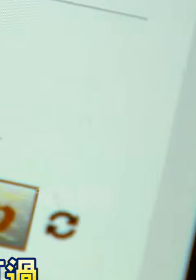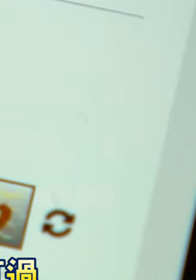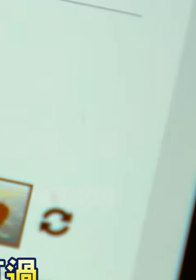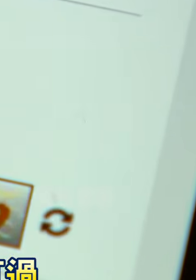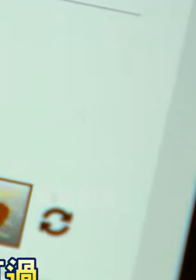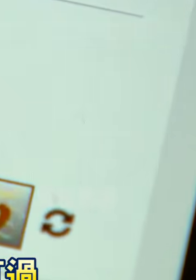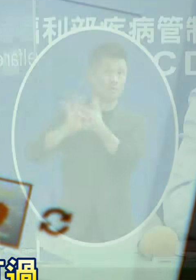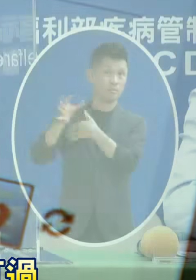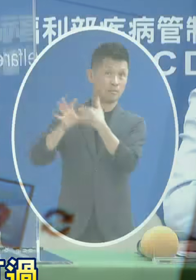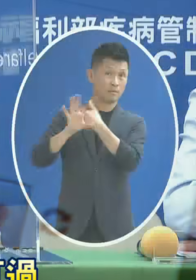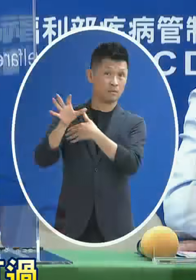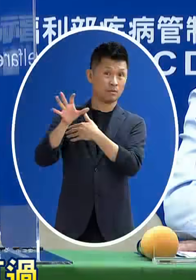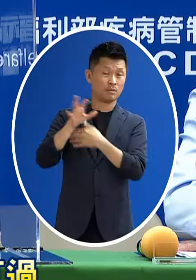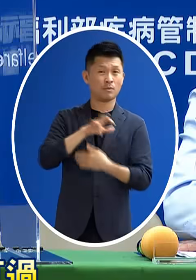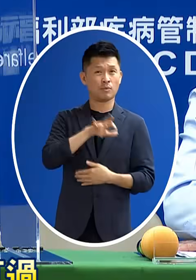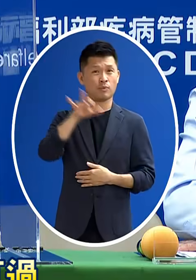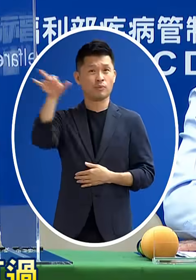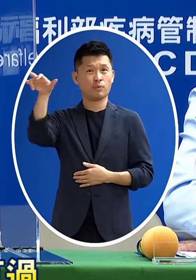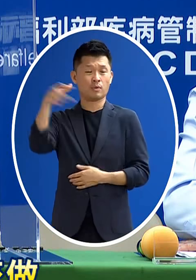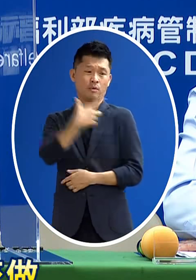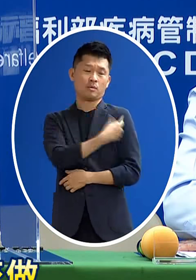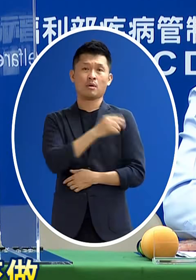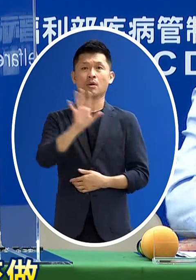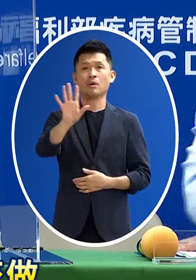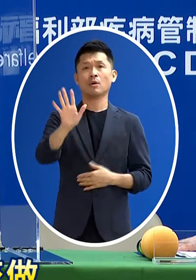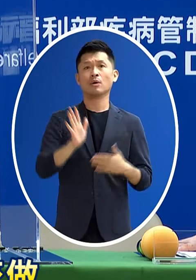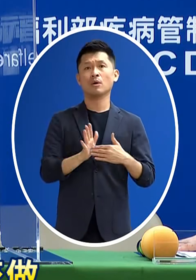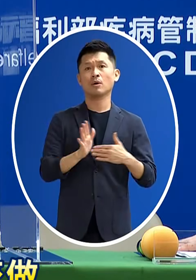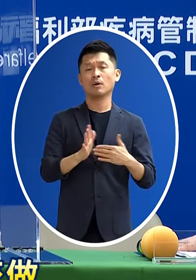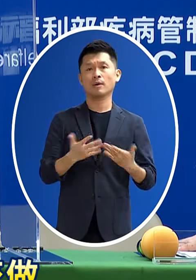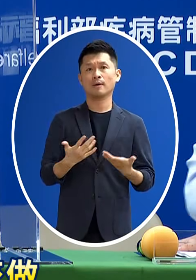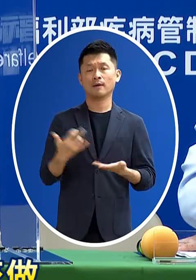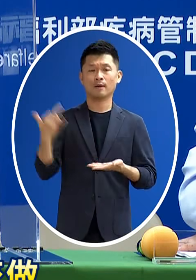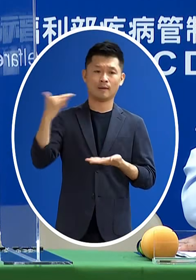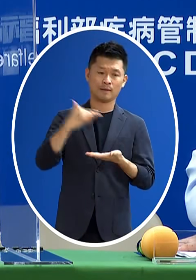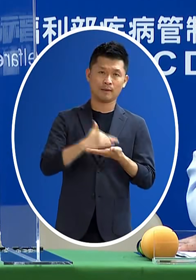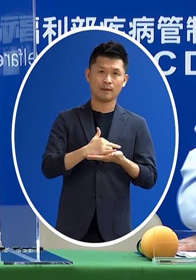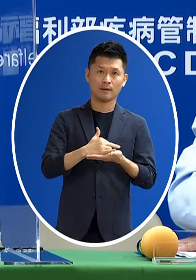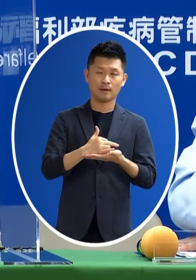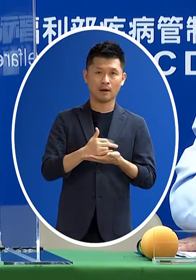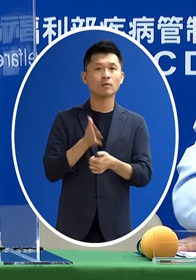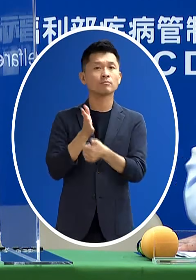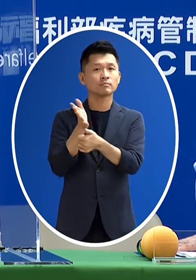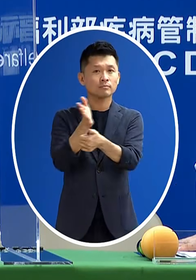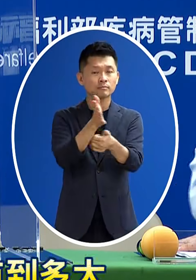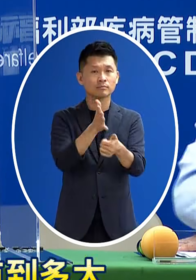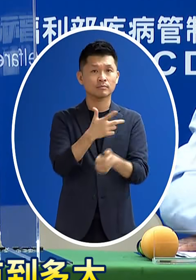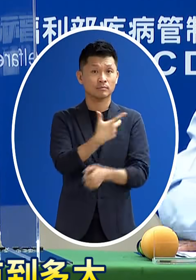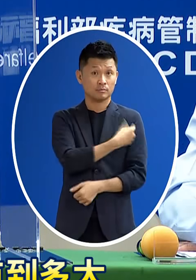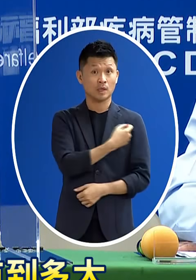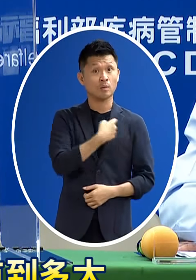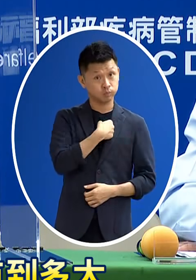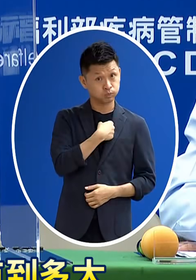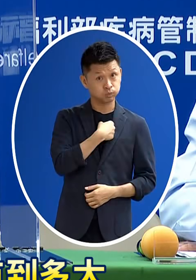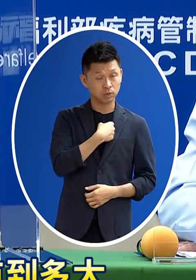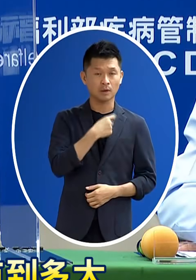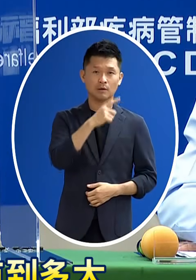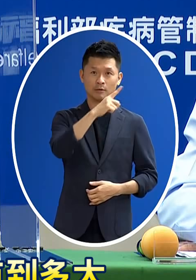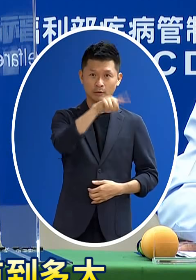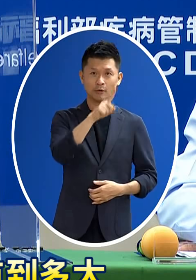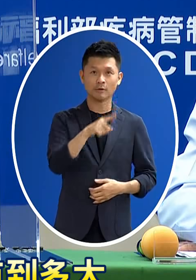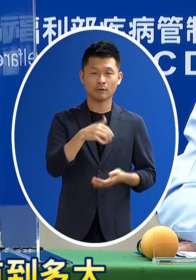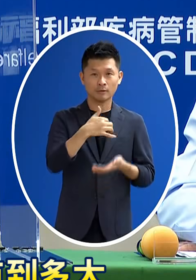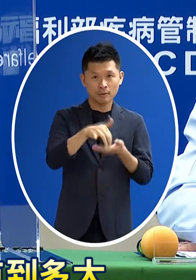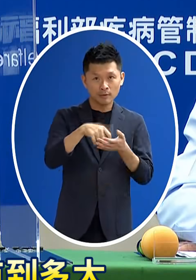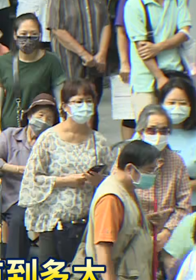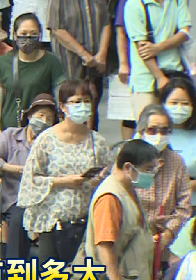外在已经有打过，所以我们现在就先来做一个意愿的登记，那了解这样的一个需